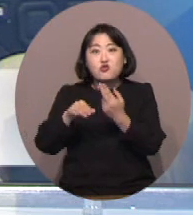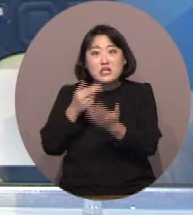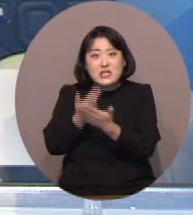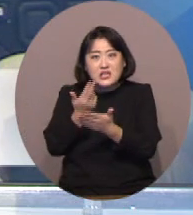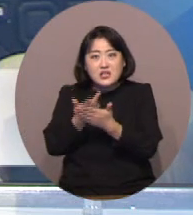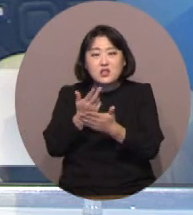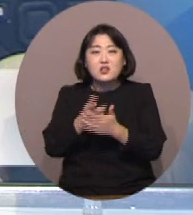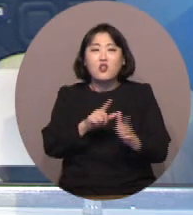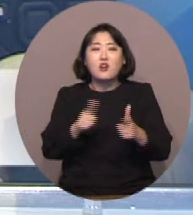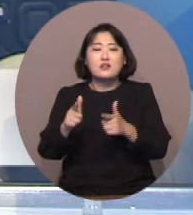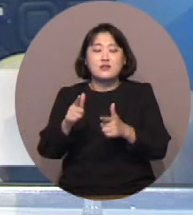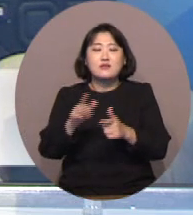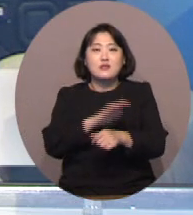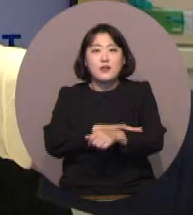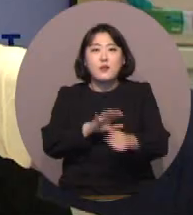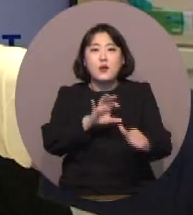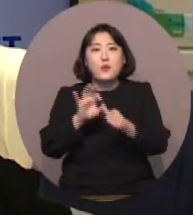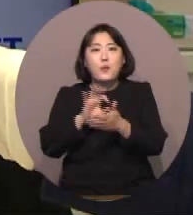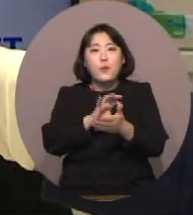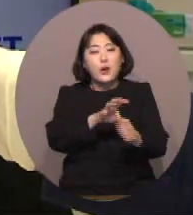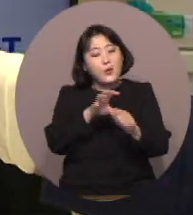조영찬 기자가 보도합니다.